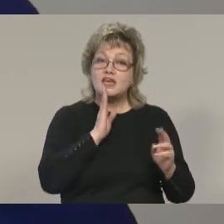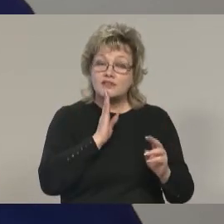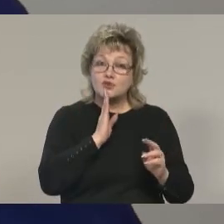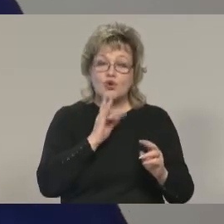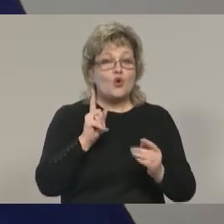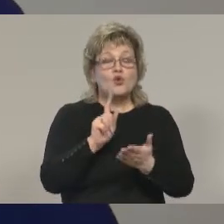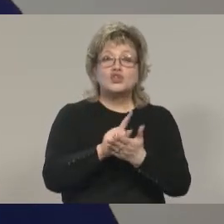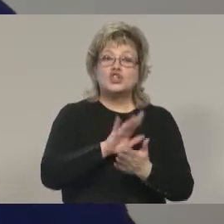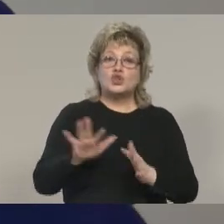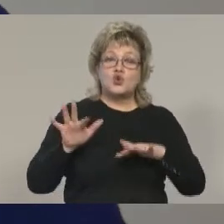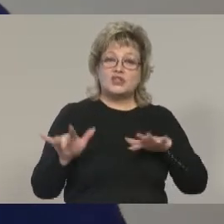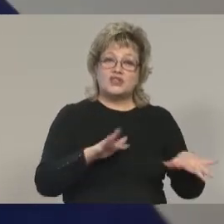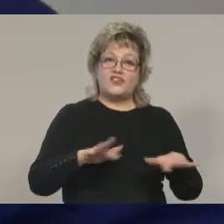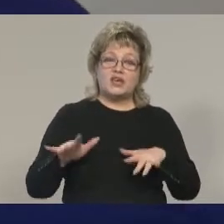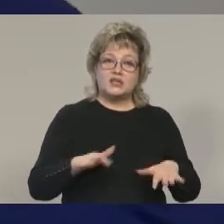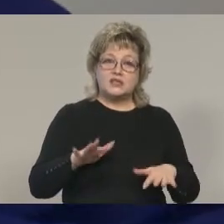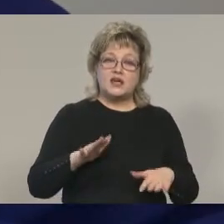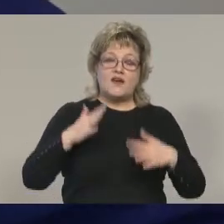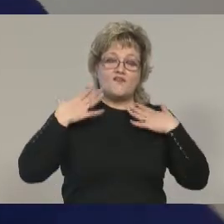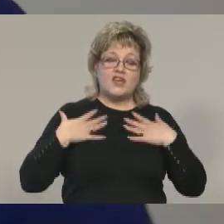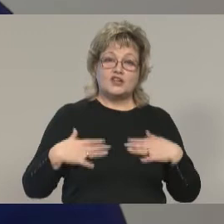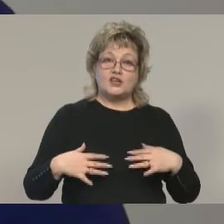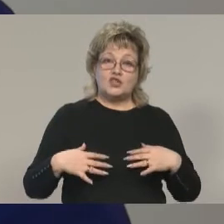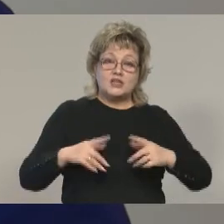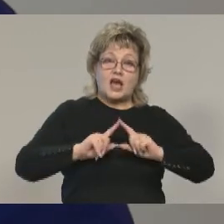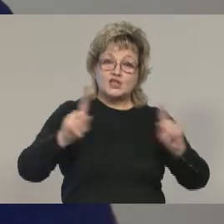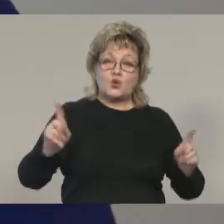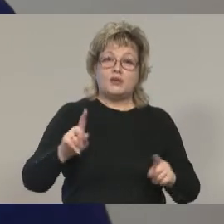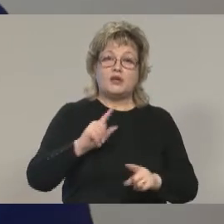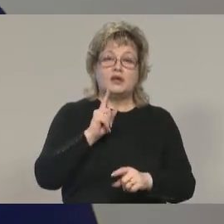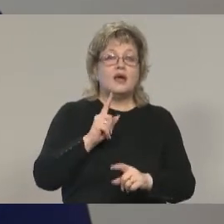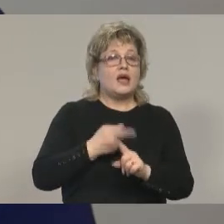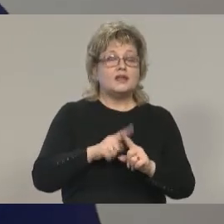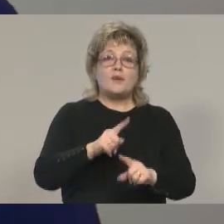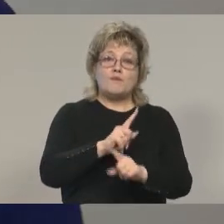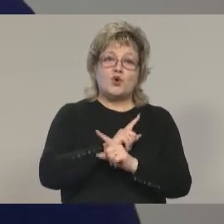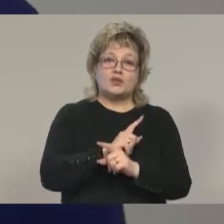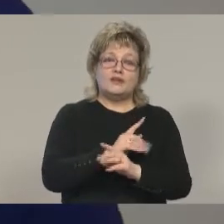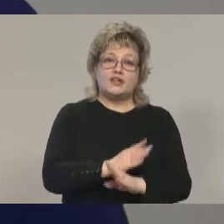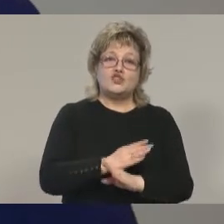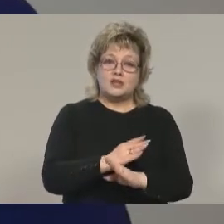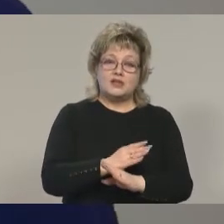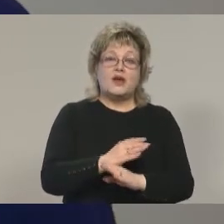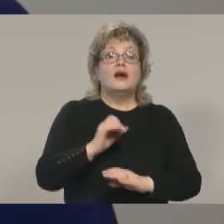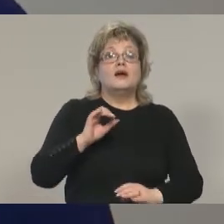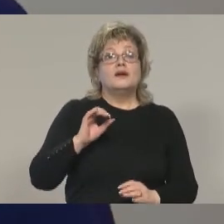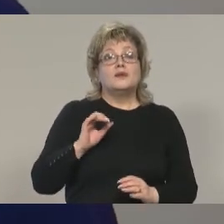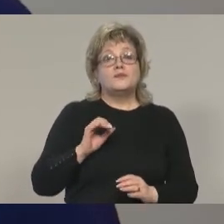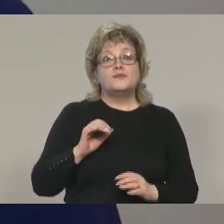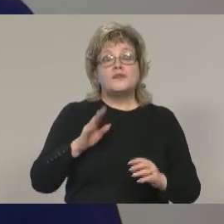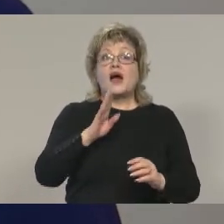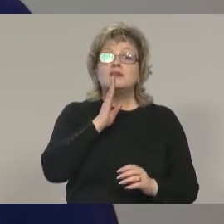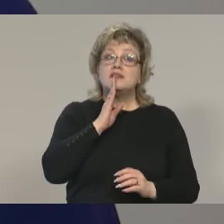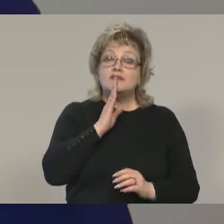не должен двигаться абсолютно. Верхняя часть особенно – это мертвая часть. И